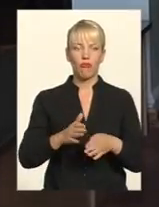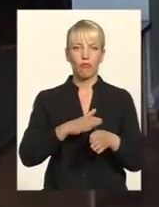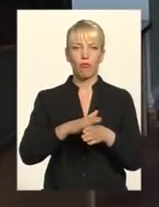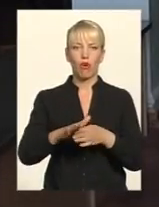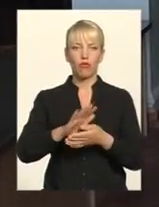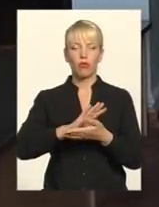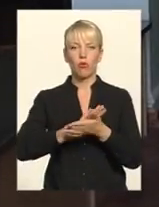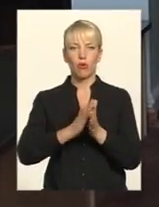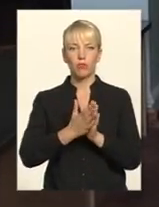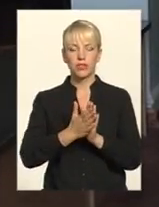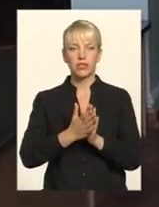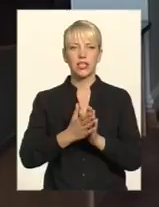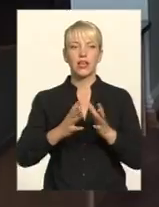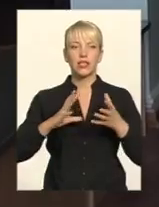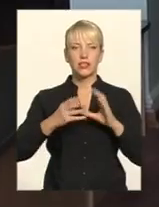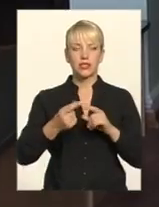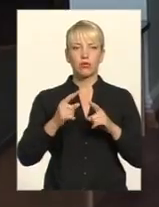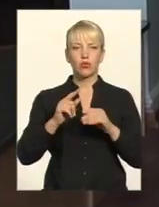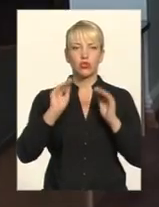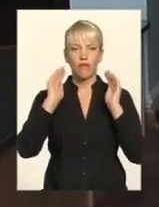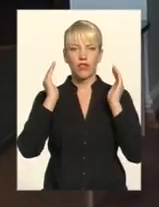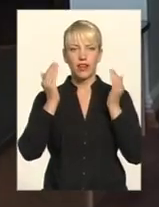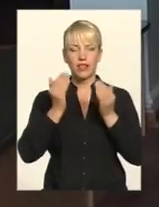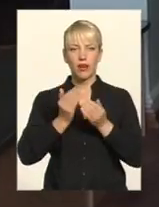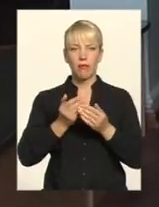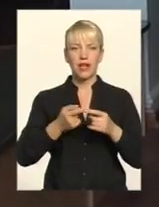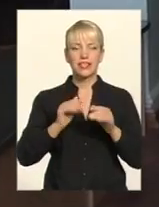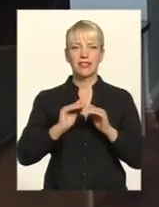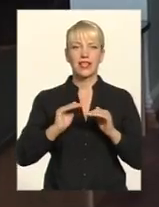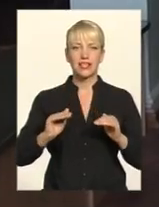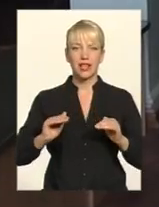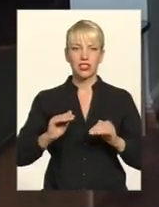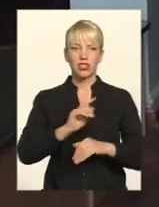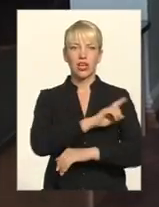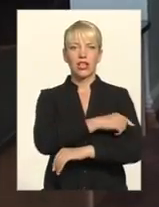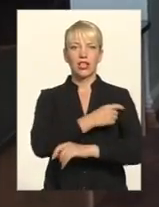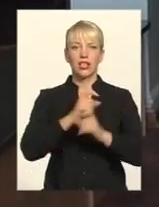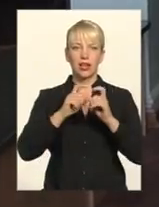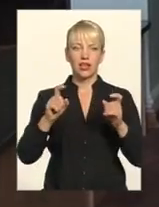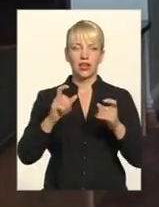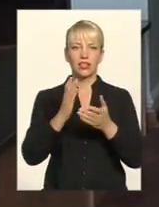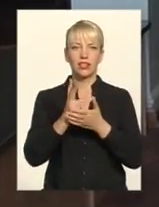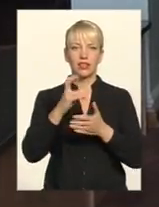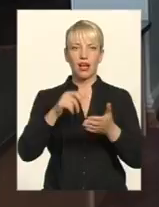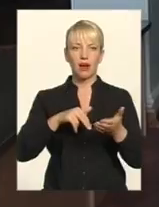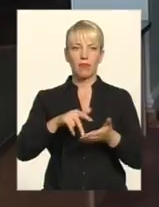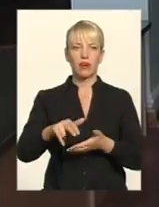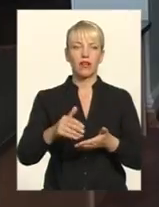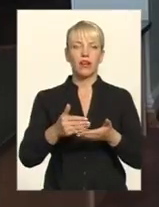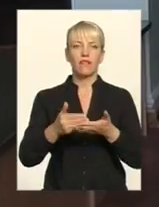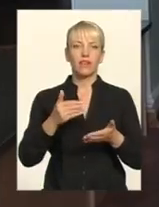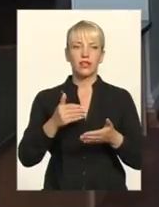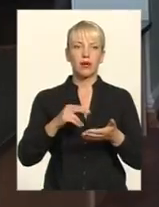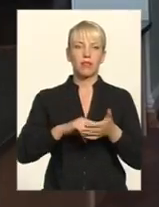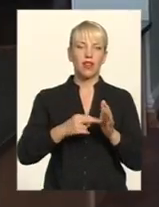умови, в якому створені. Адже реанімація новонароджених в міській дитячій лікарні взагалі знаходиться на переході від планової до ургентної